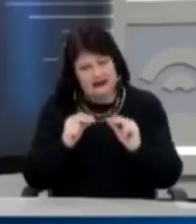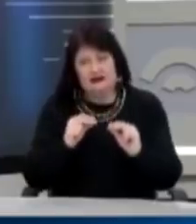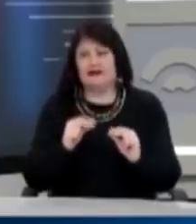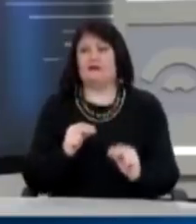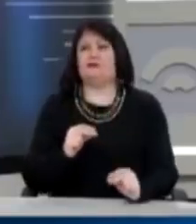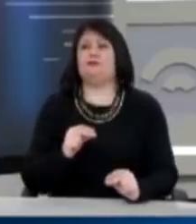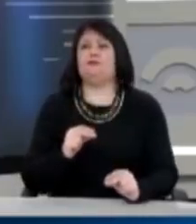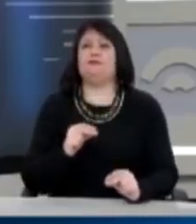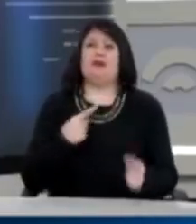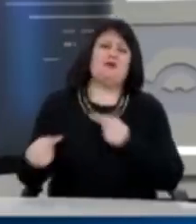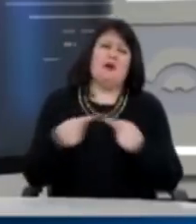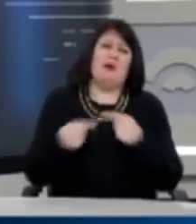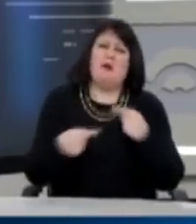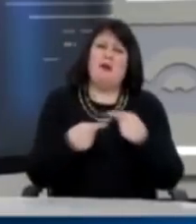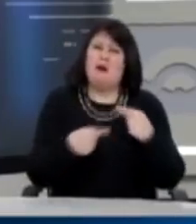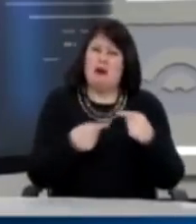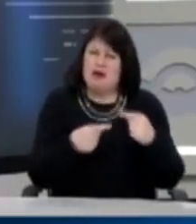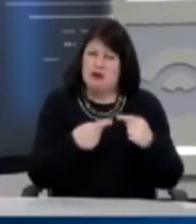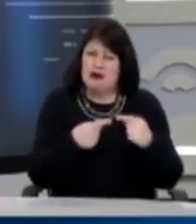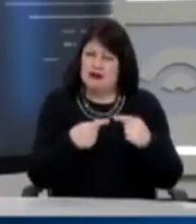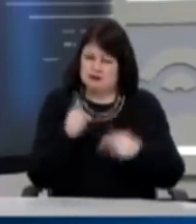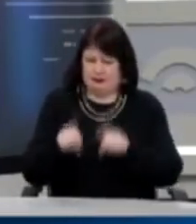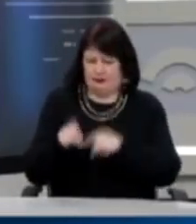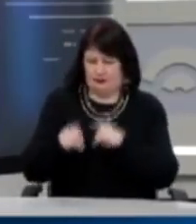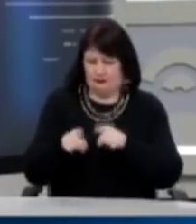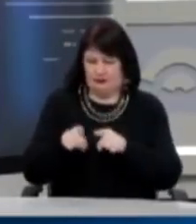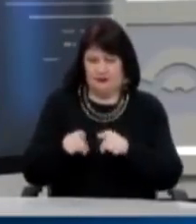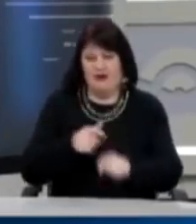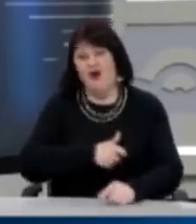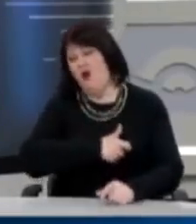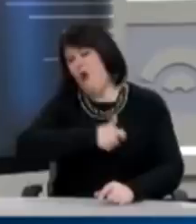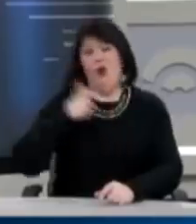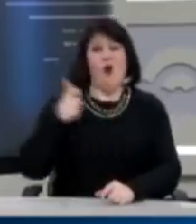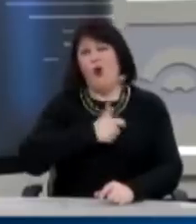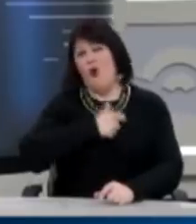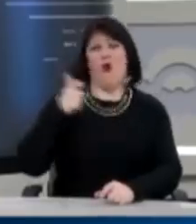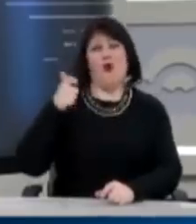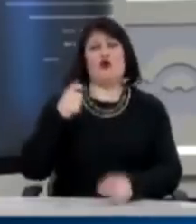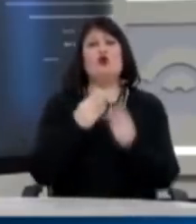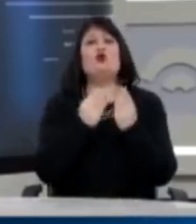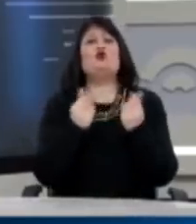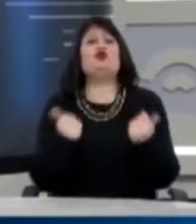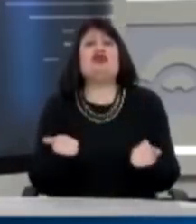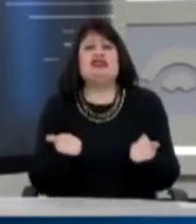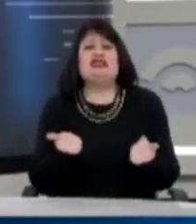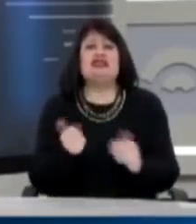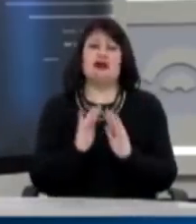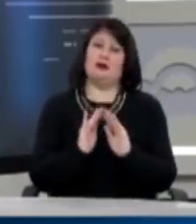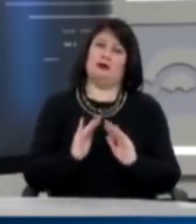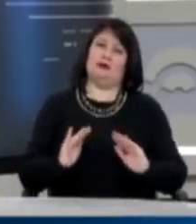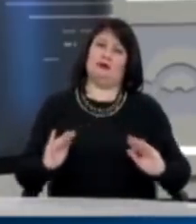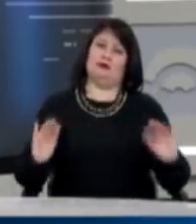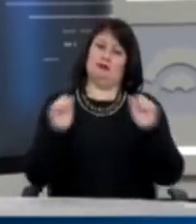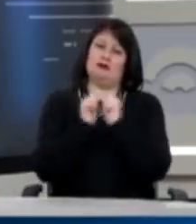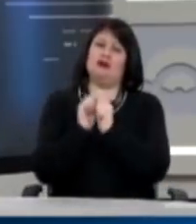από αψιμαχίες επιμέρους και κορώνες, από άποψη ουσίας κυριαρχούν χαμηλή τόνη